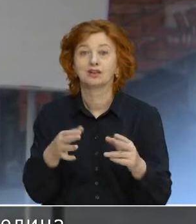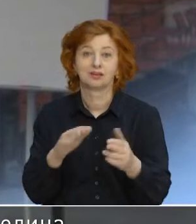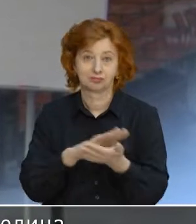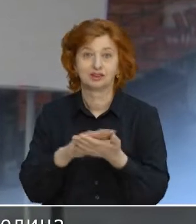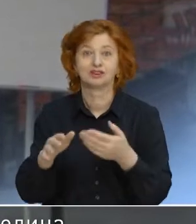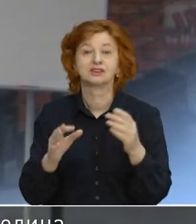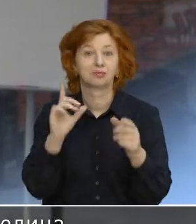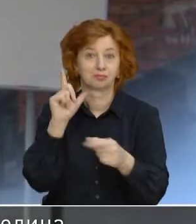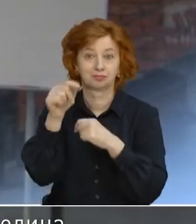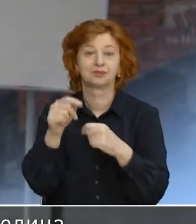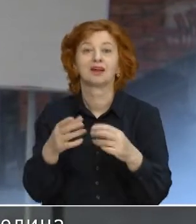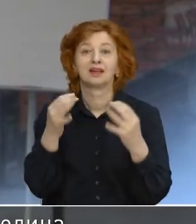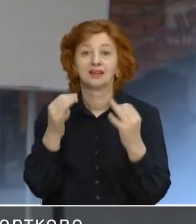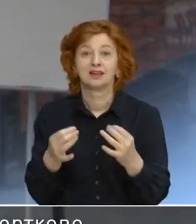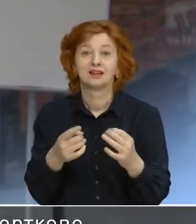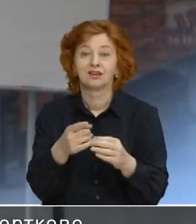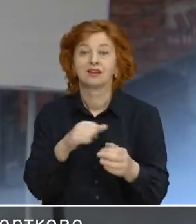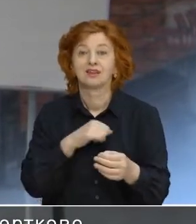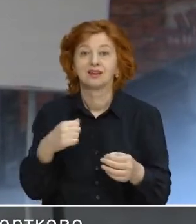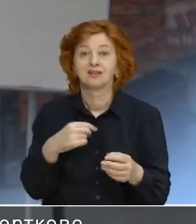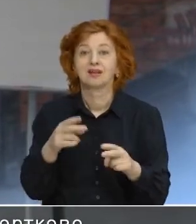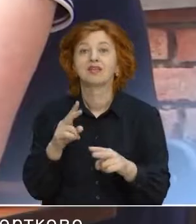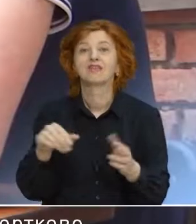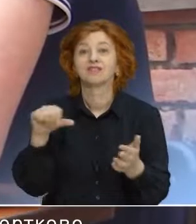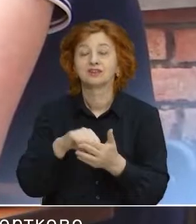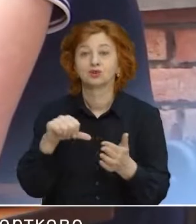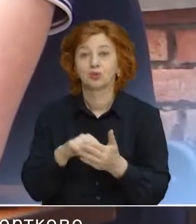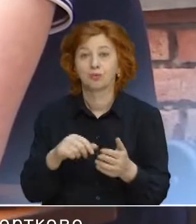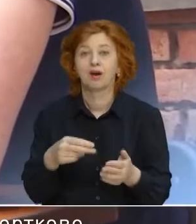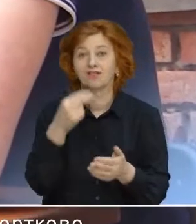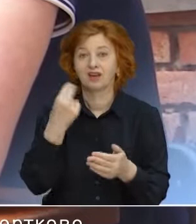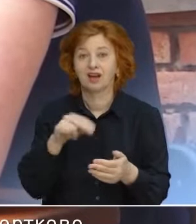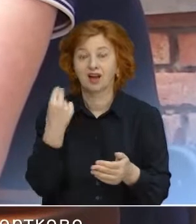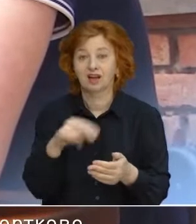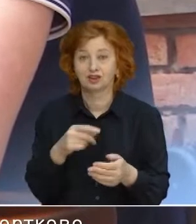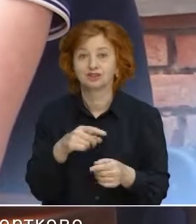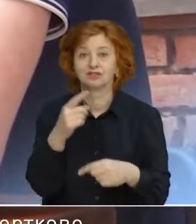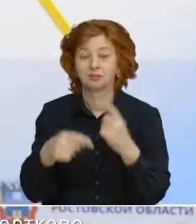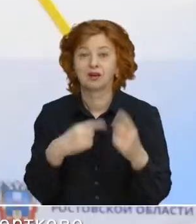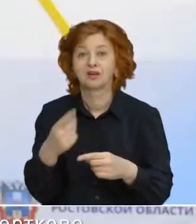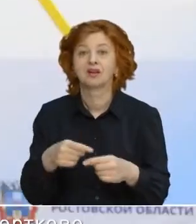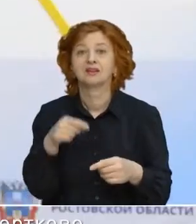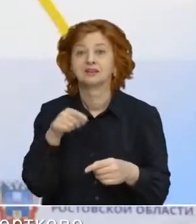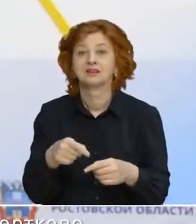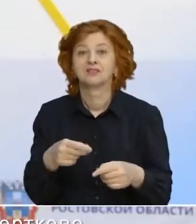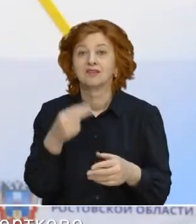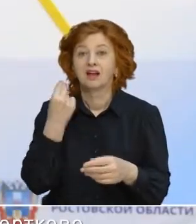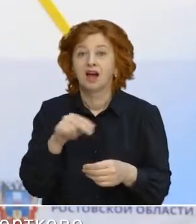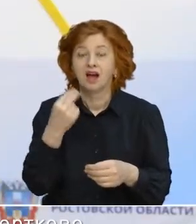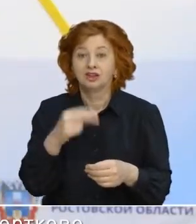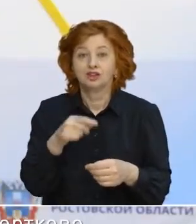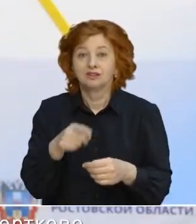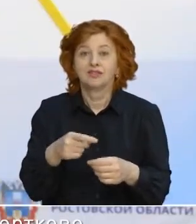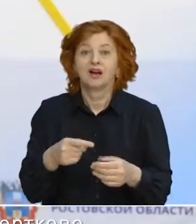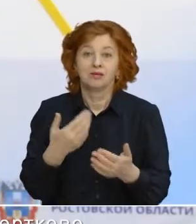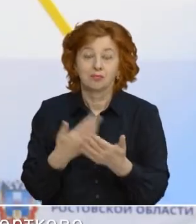Они отправлялись на Землю и выступали паролем в качестве переписки. У меня был запуск лунного